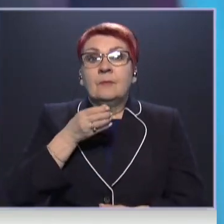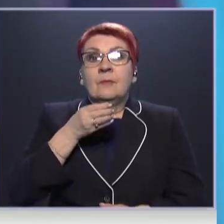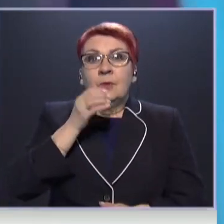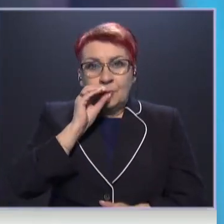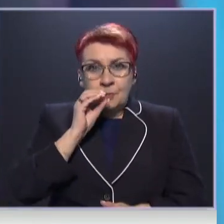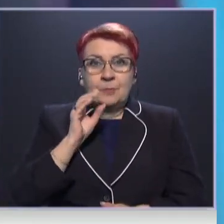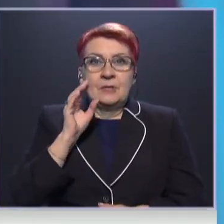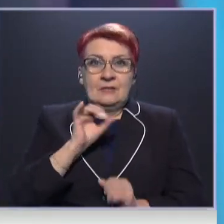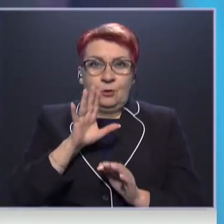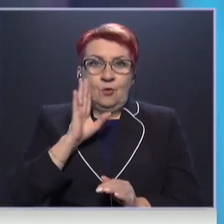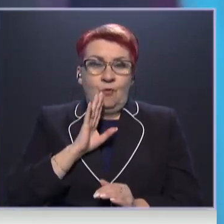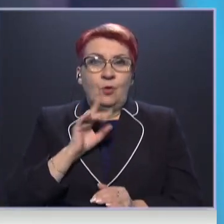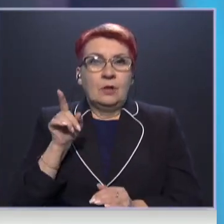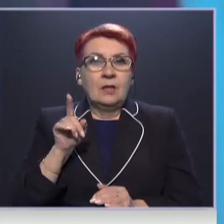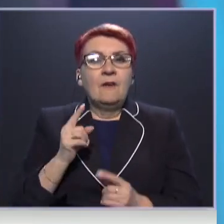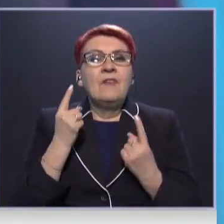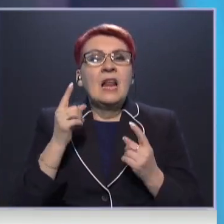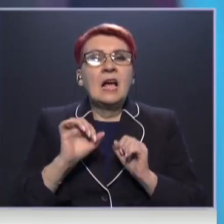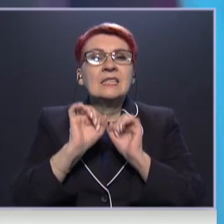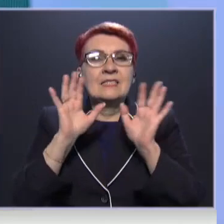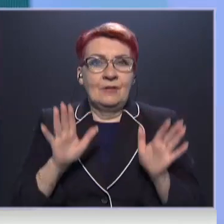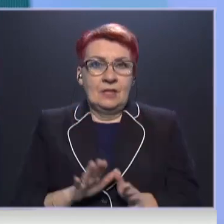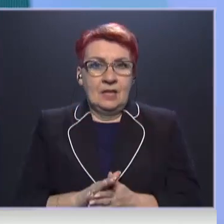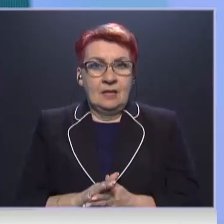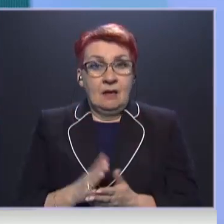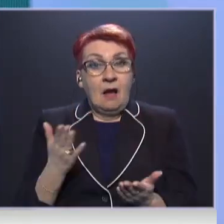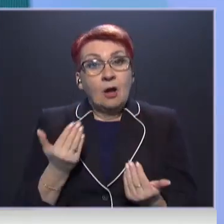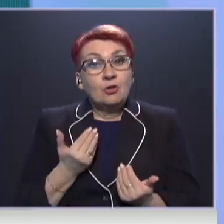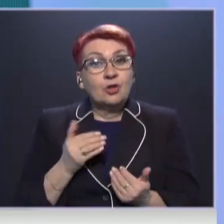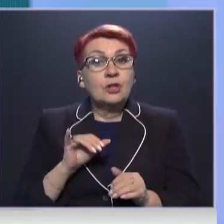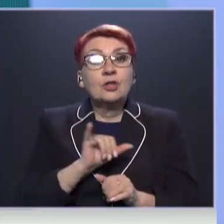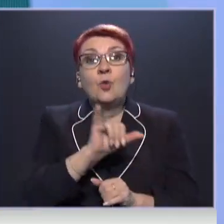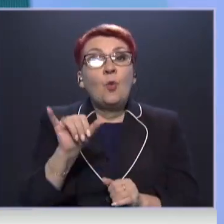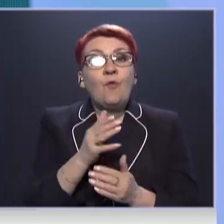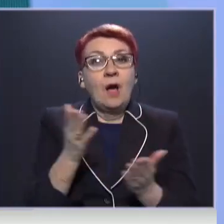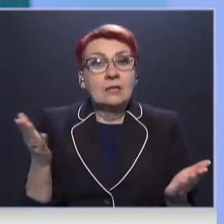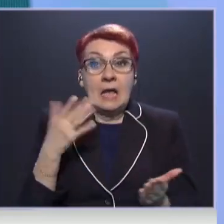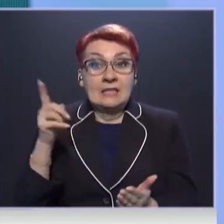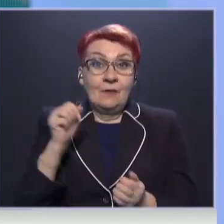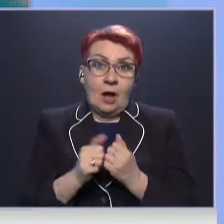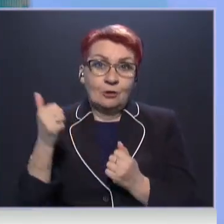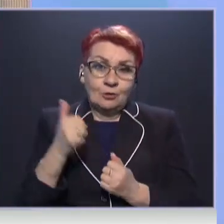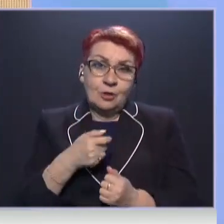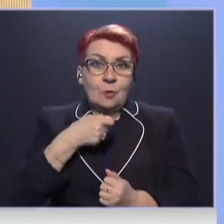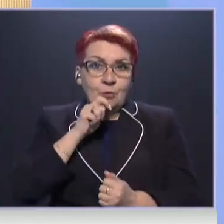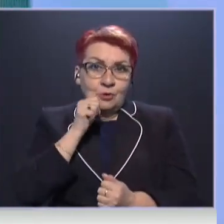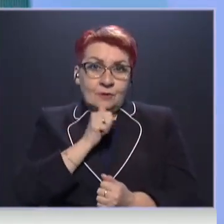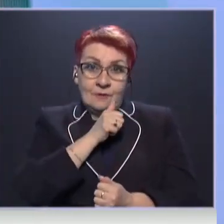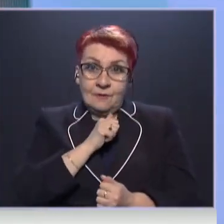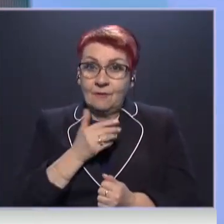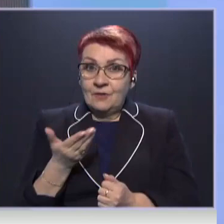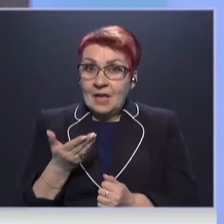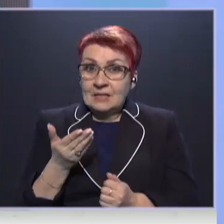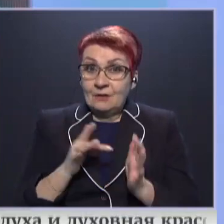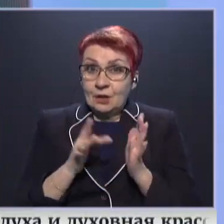святыней. Поэтому все зависит именно от того, какая жизнь у вас. Да? Если вы там каждую неделю причащаетесь, может быть, так много воды вам святой